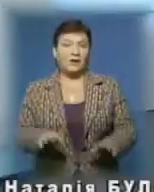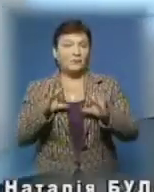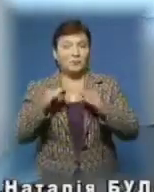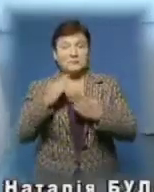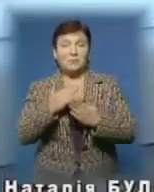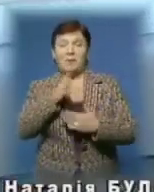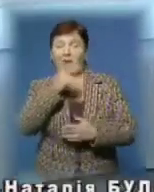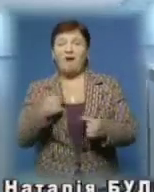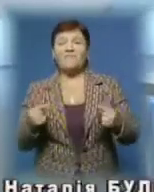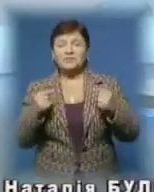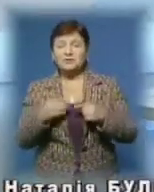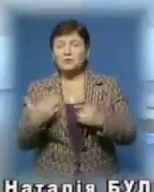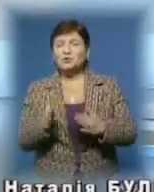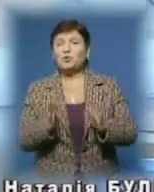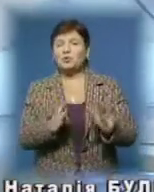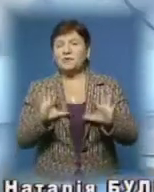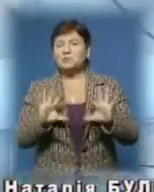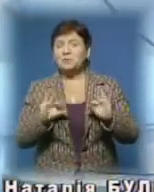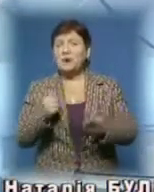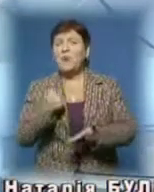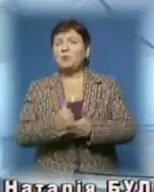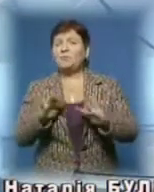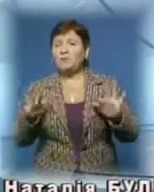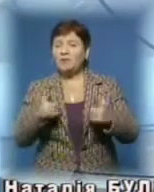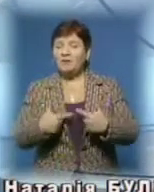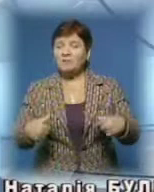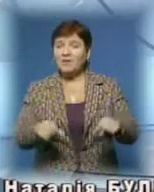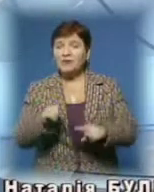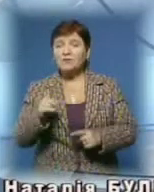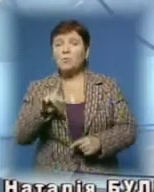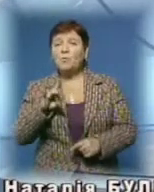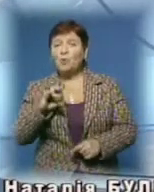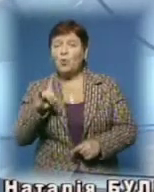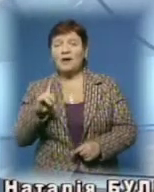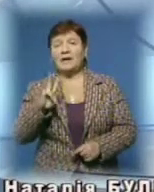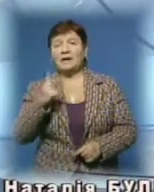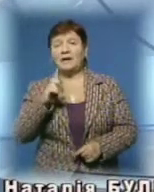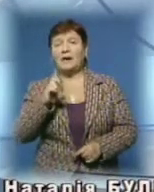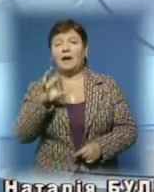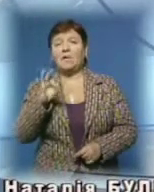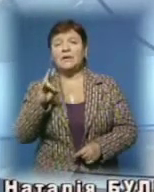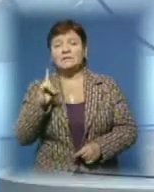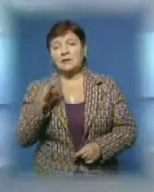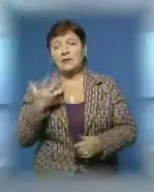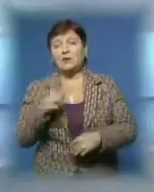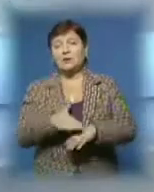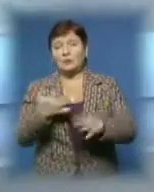інформаційна програма «Вчасно» вже готова розповісти про головні події краю на цю годину. В студії Тетяна Пуйко та Наталя Булеца. Доброго дня.